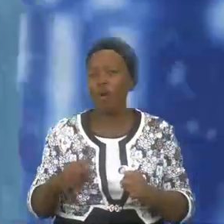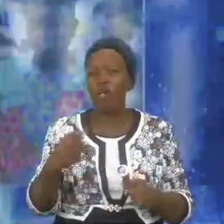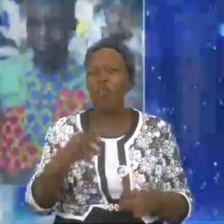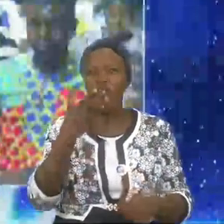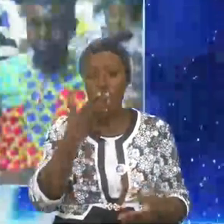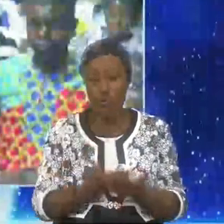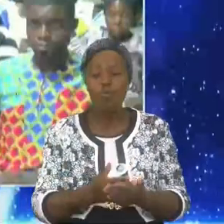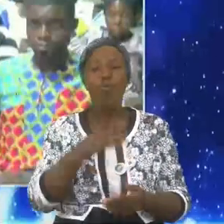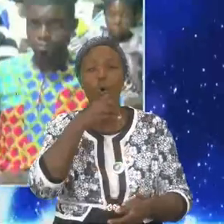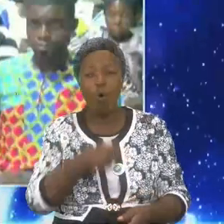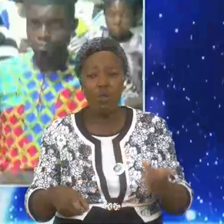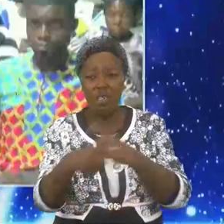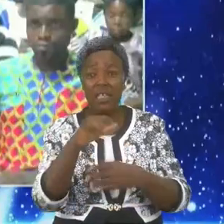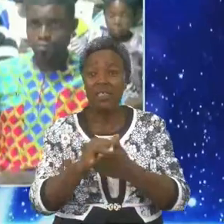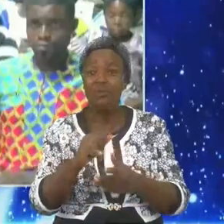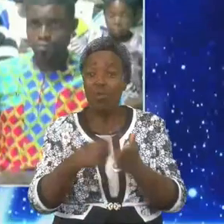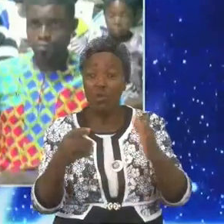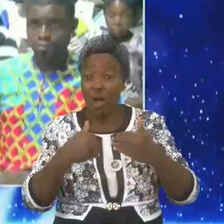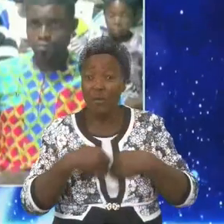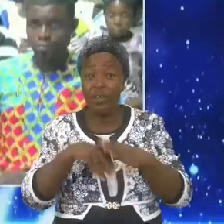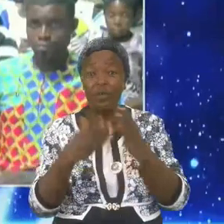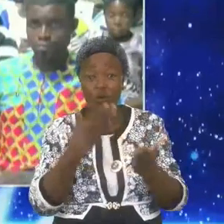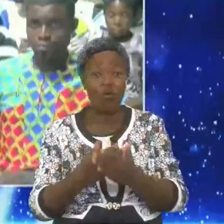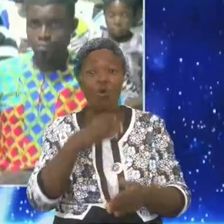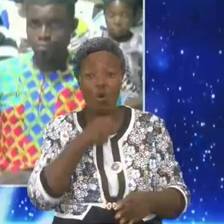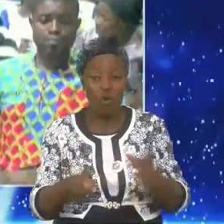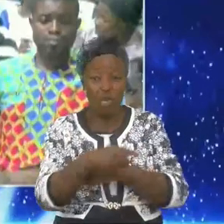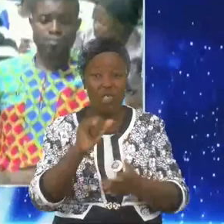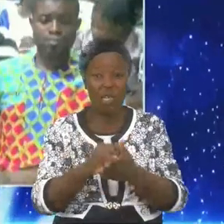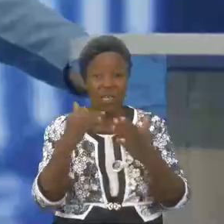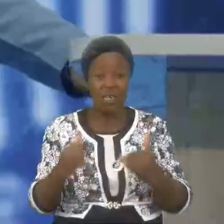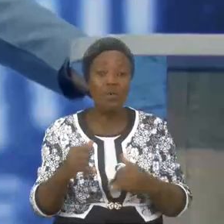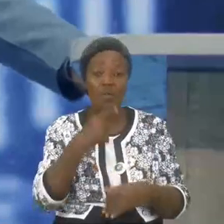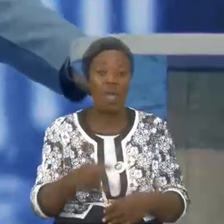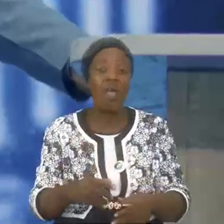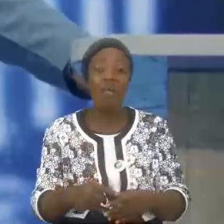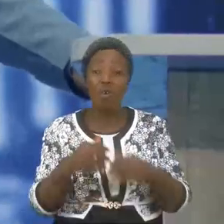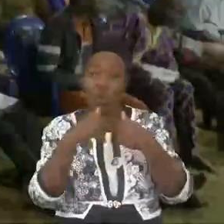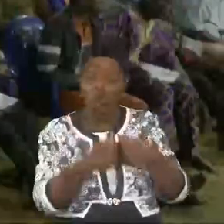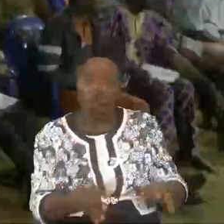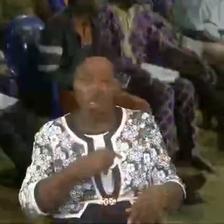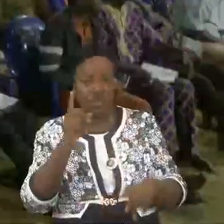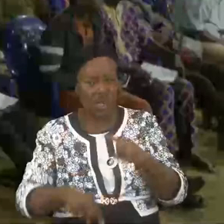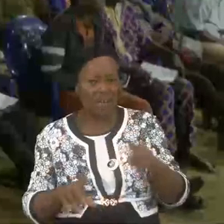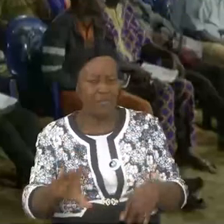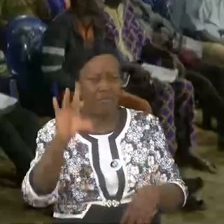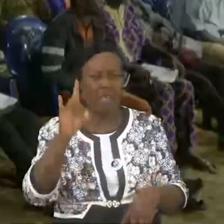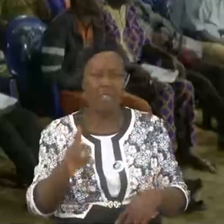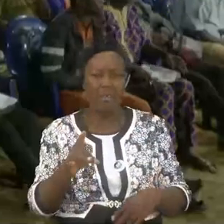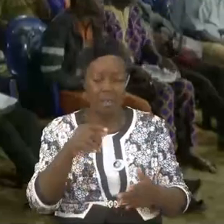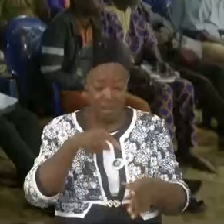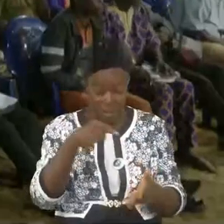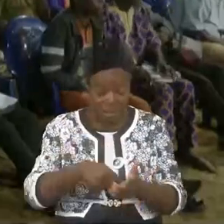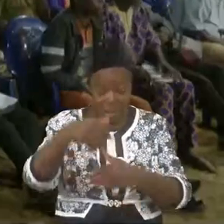les beaux vieux jours que tu avais, les beaux vieux jours que tu as perdu maintenant et que tu ne retrouves pas,